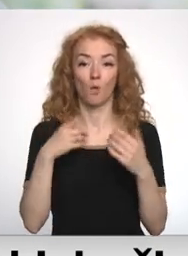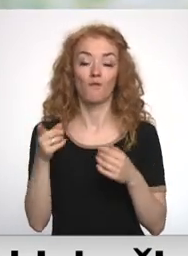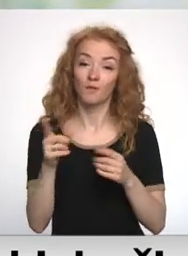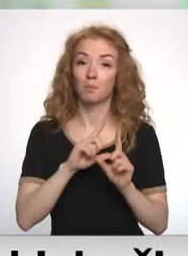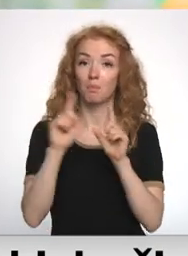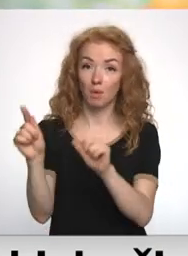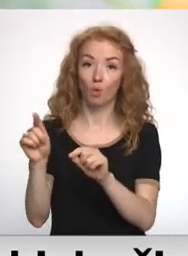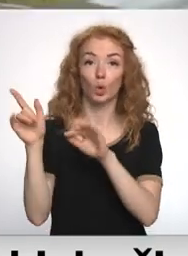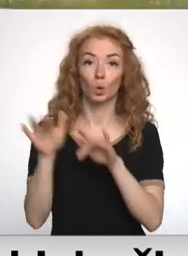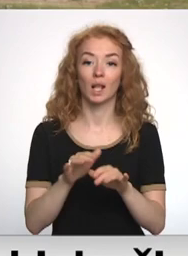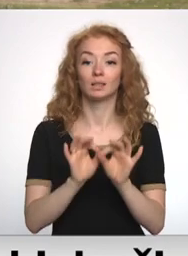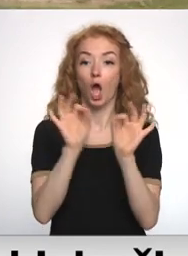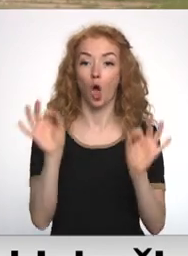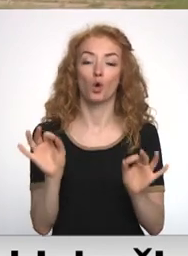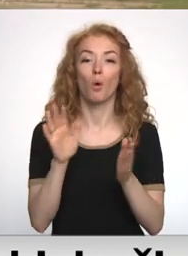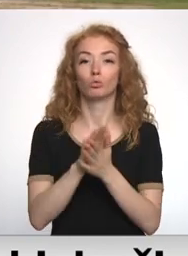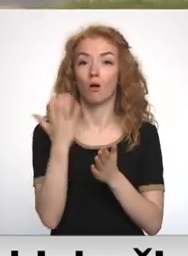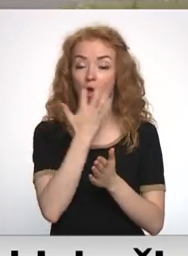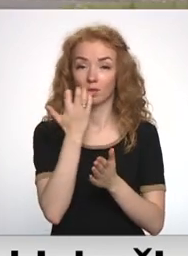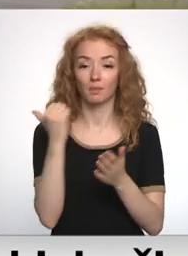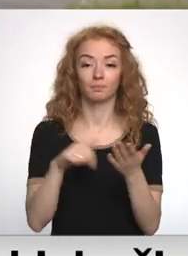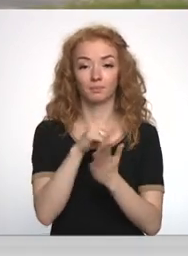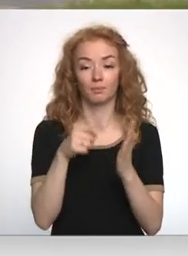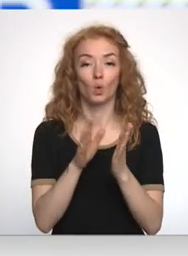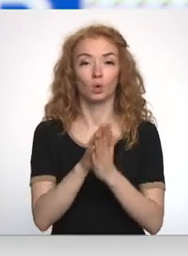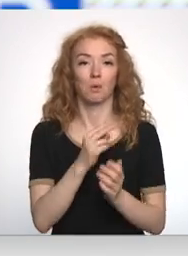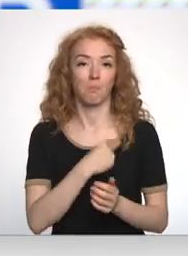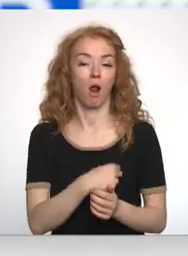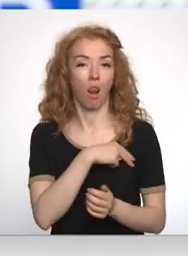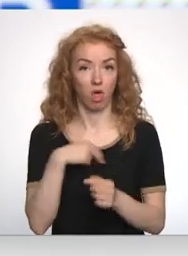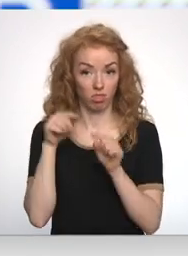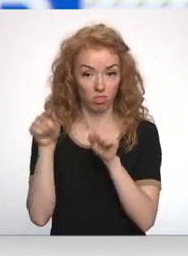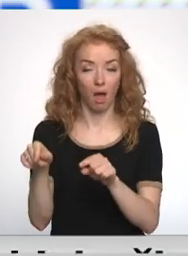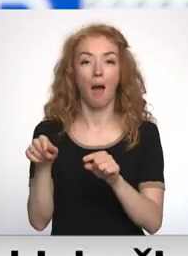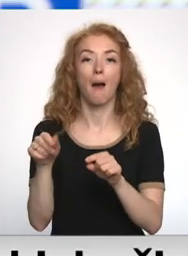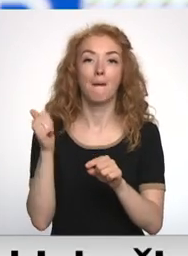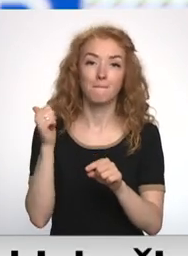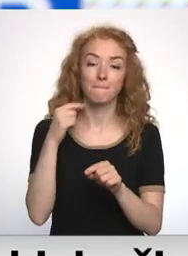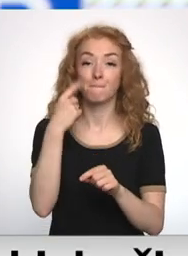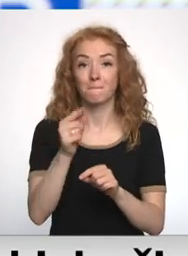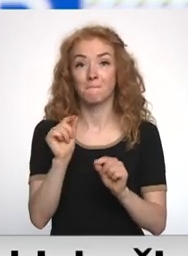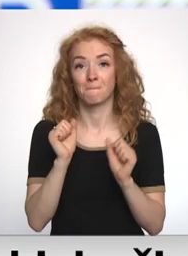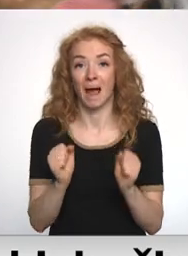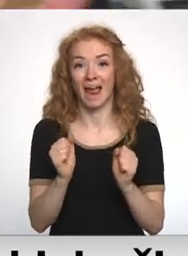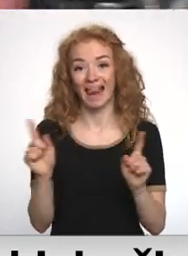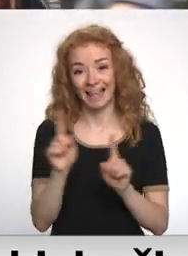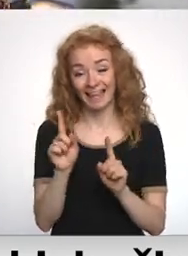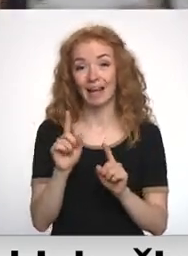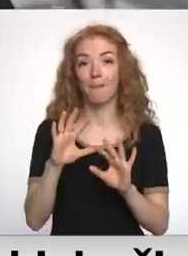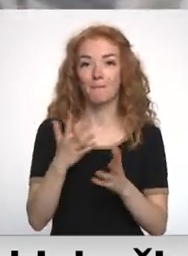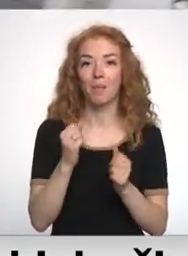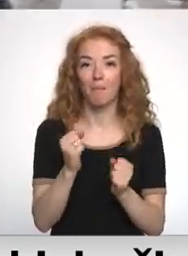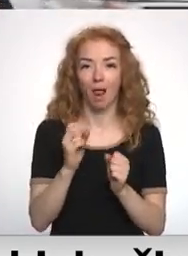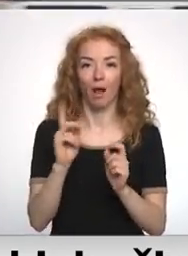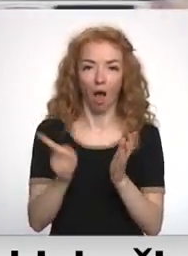Latvijas rudens sākumā. Septembrī kur plānojat? Uz Maltu. No, baisi ir, bet īstenībā baisi, ka būs